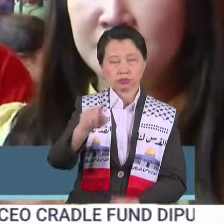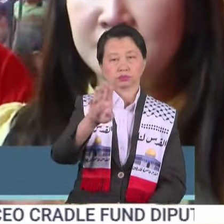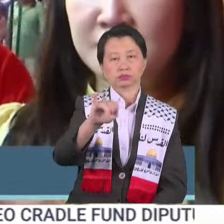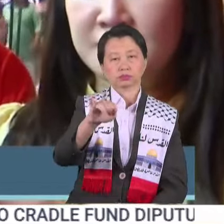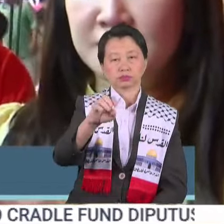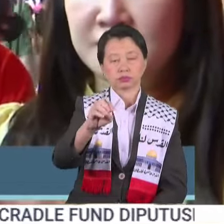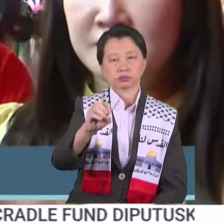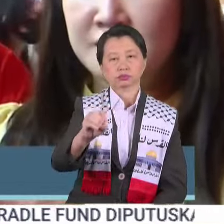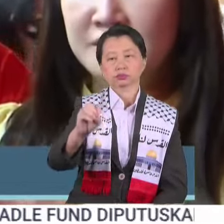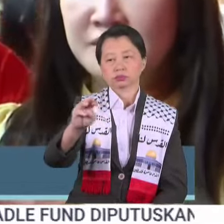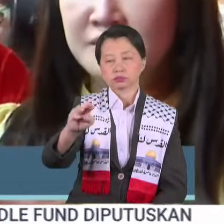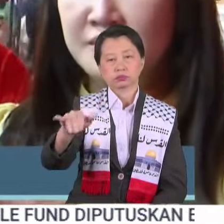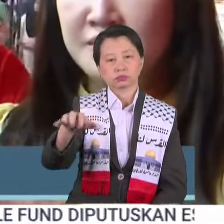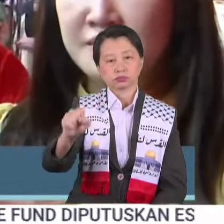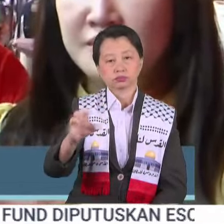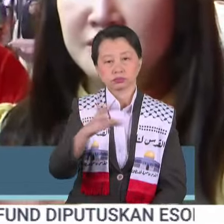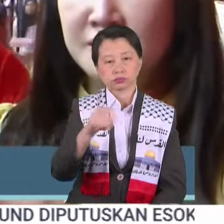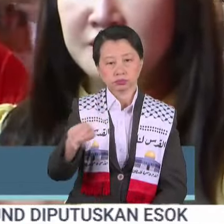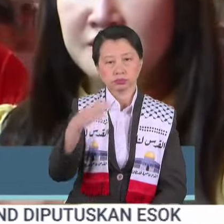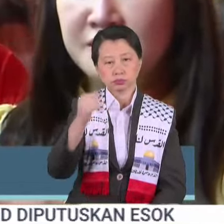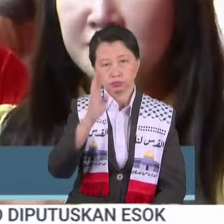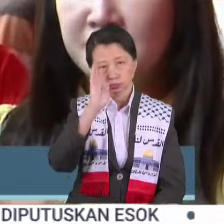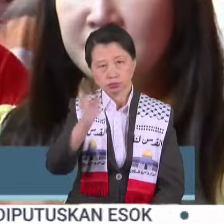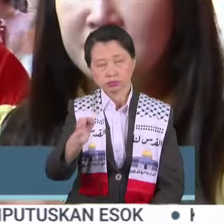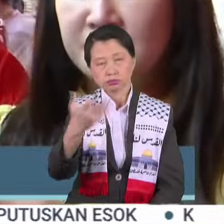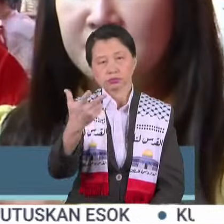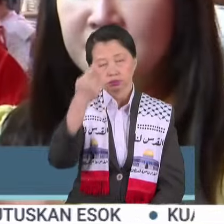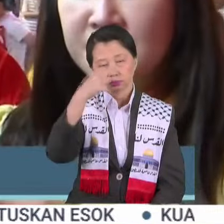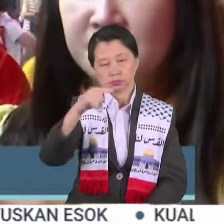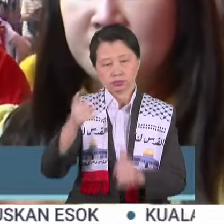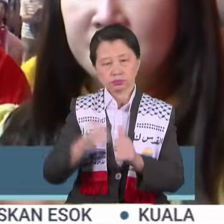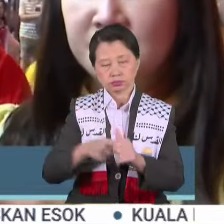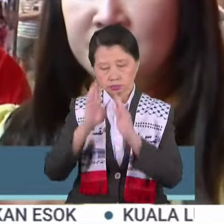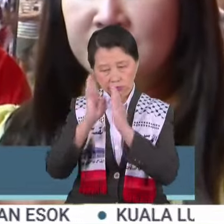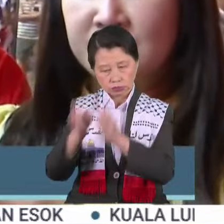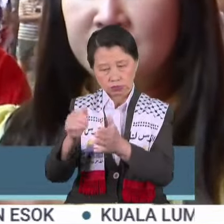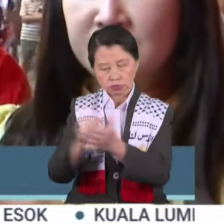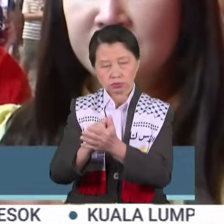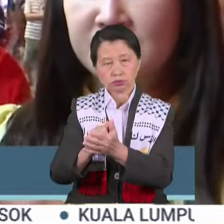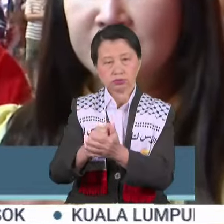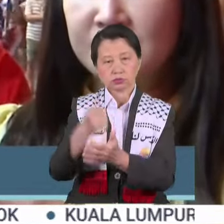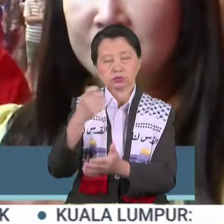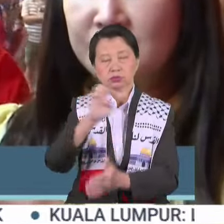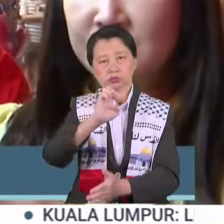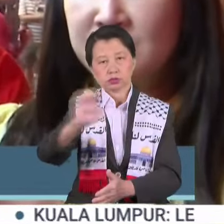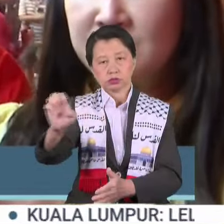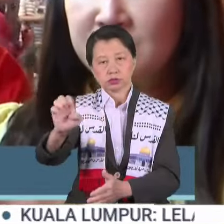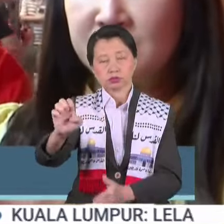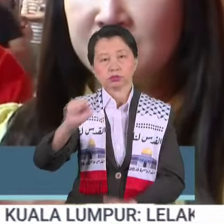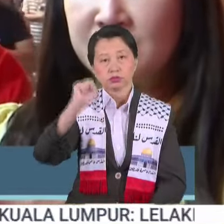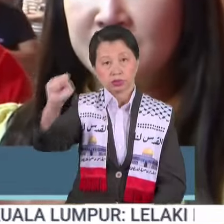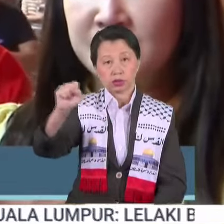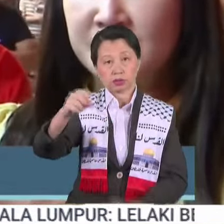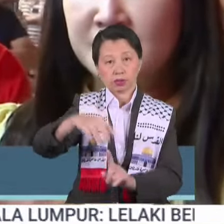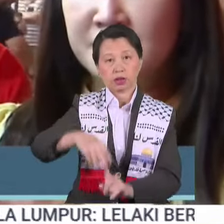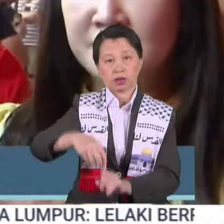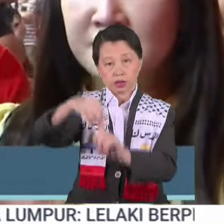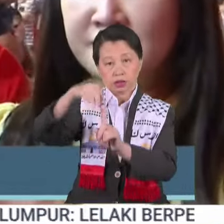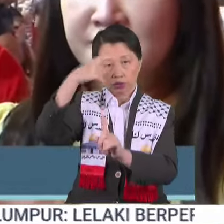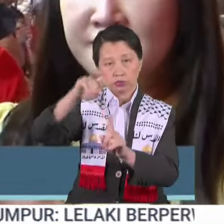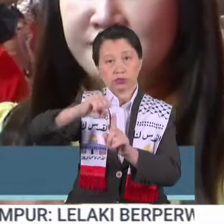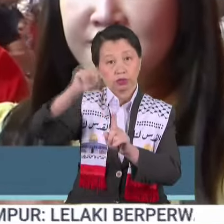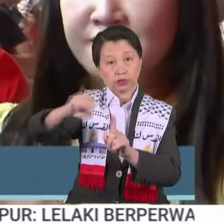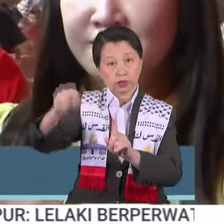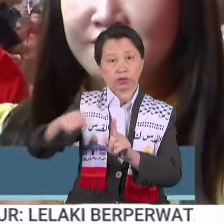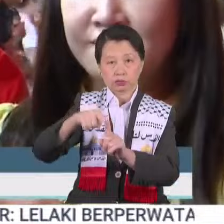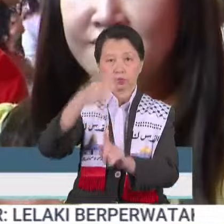that largely will zoom into focusing into the east coast of Sabah, particularly for Sandakan, will